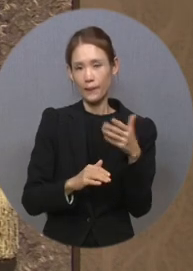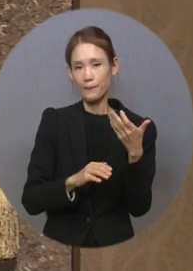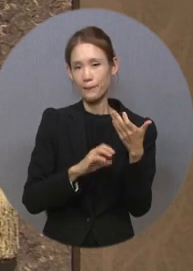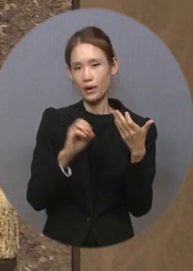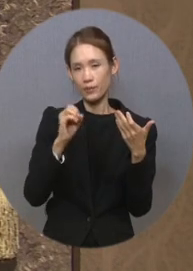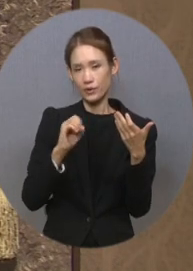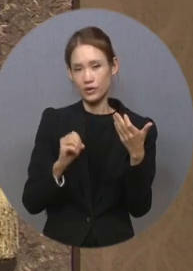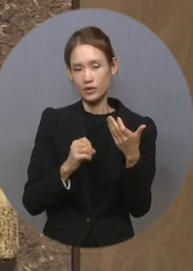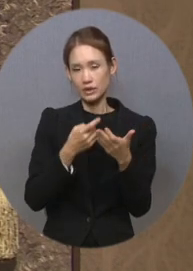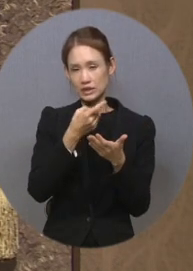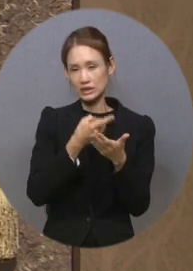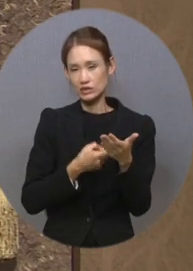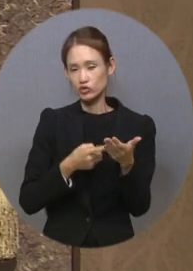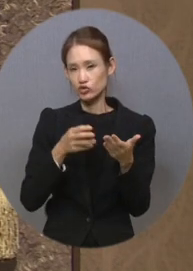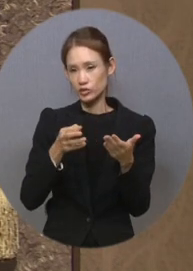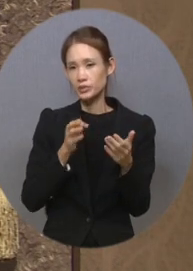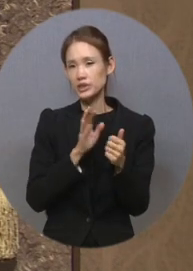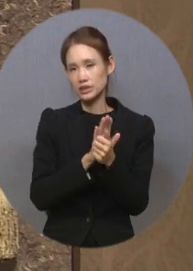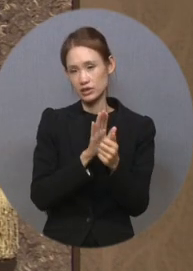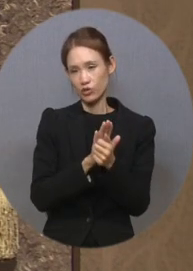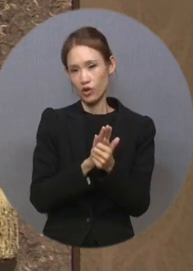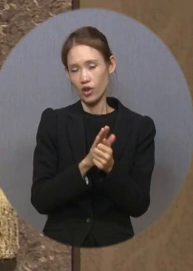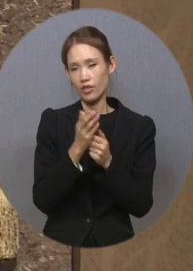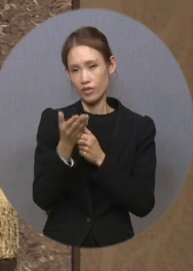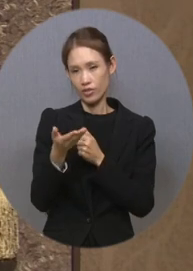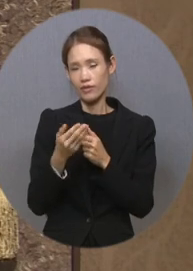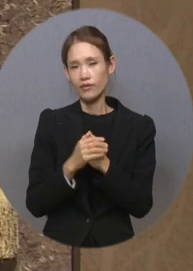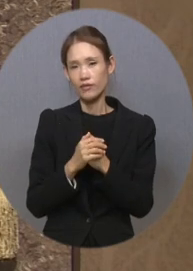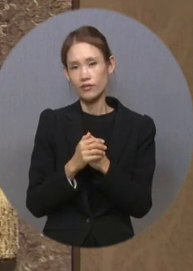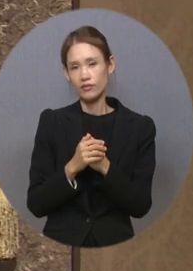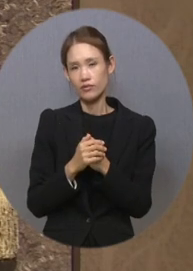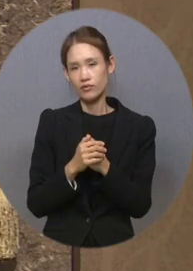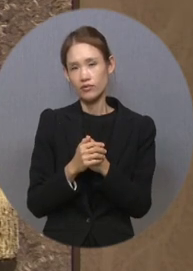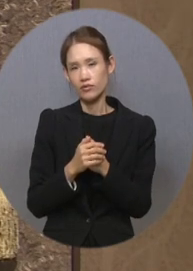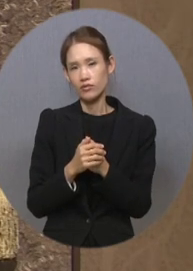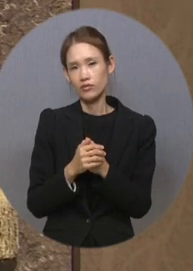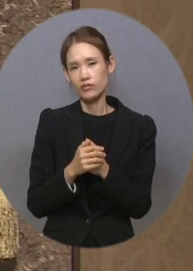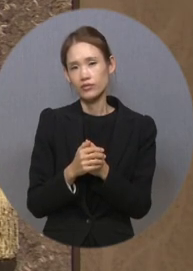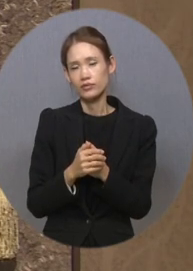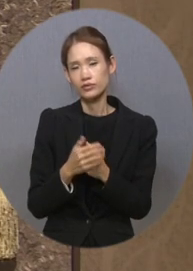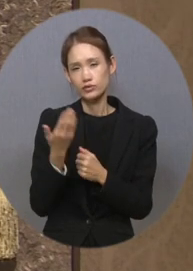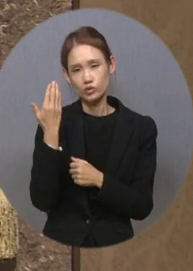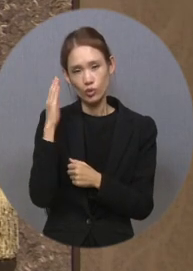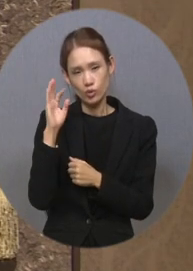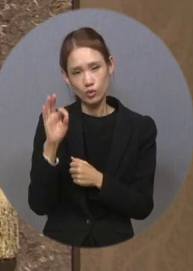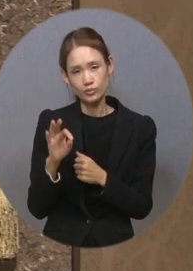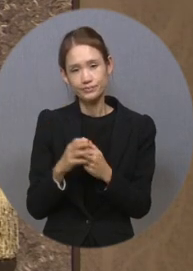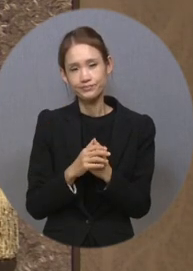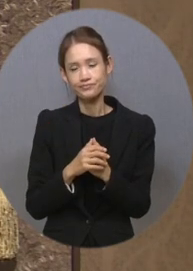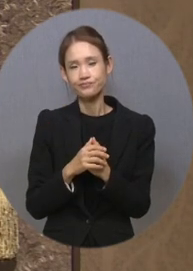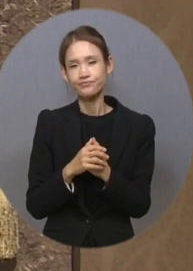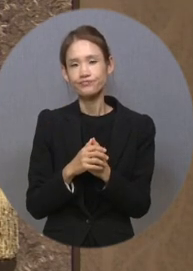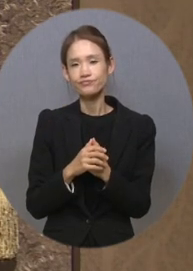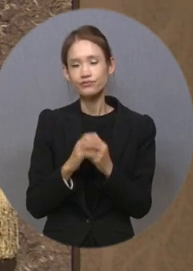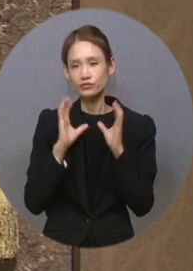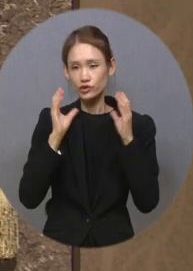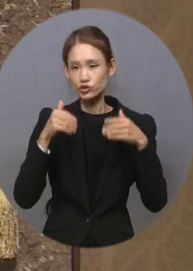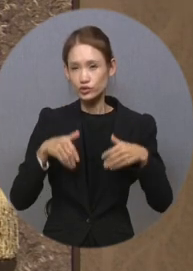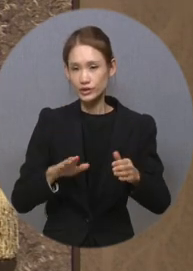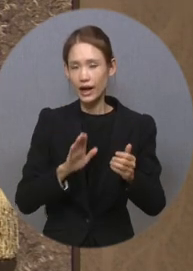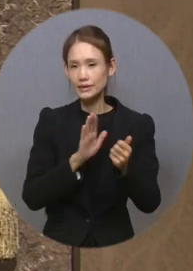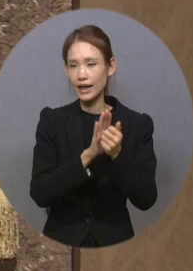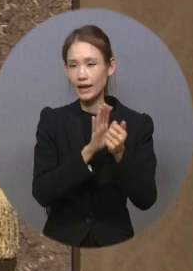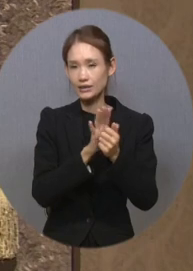그 시술비를 지원한다든지 네. 그런 걸 하고요. 또 요즘 보면은 그 출산